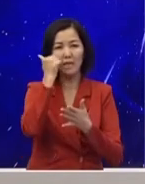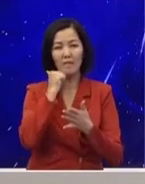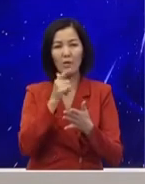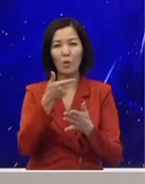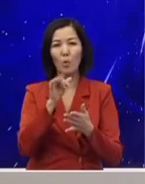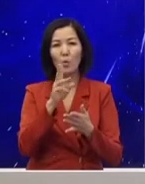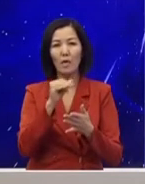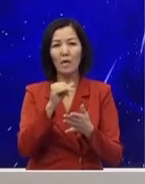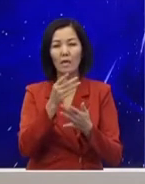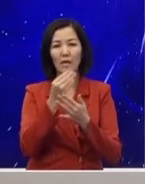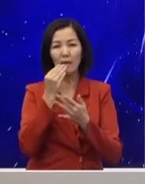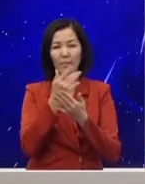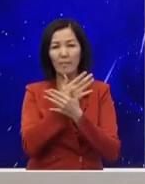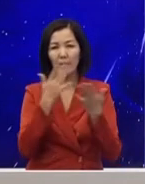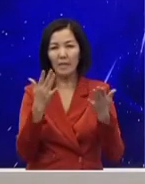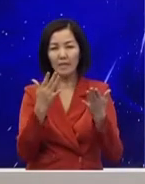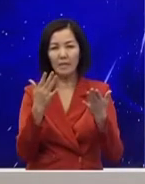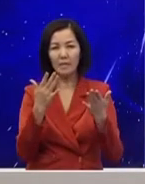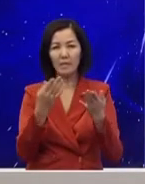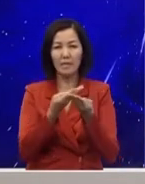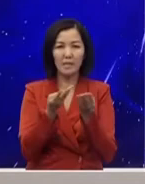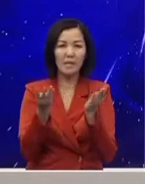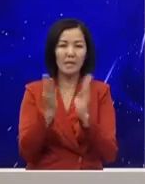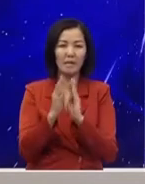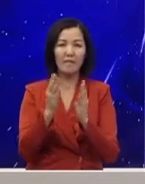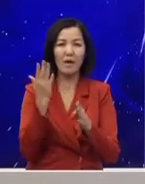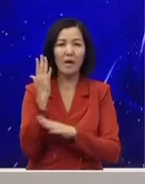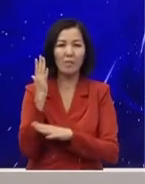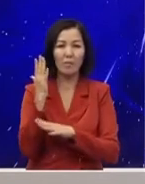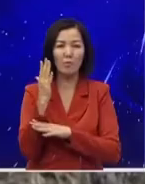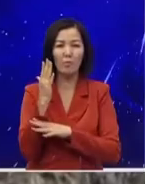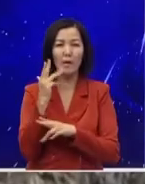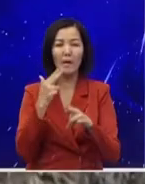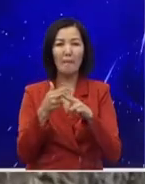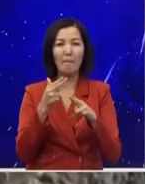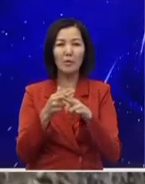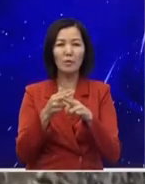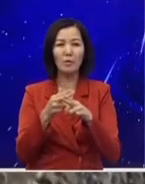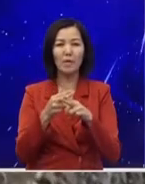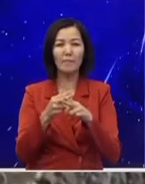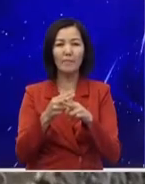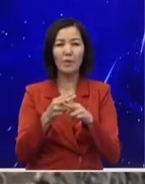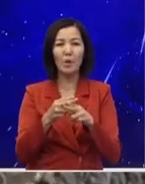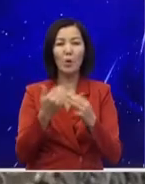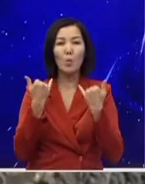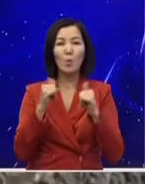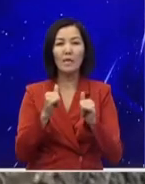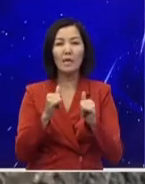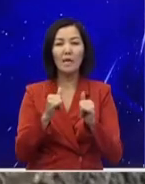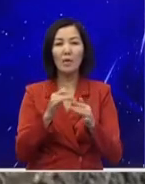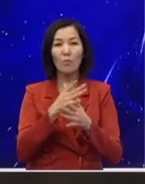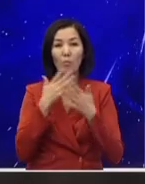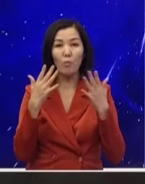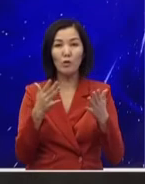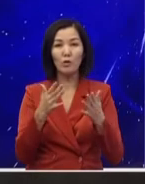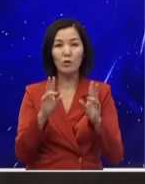и предметы быта, конструкции из дерева и обломки керамической посуды. По мнению ученых, уникальных реликвий могло быть и больше,